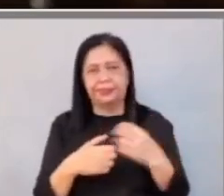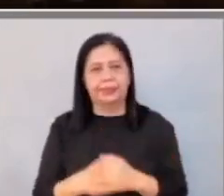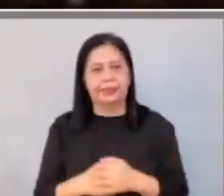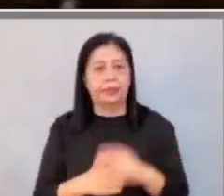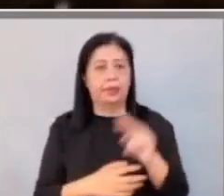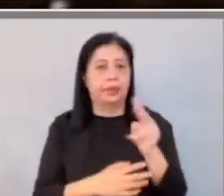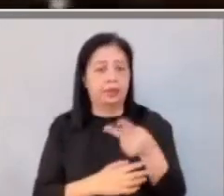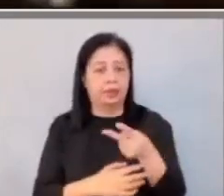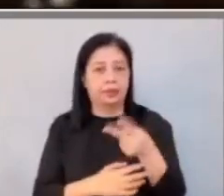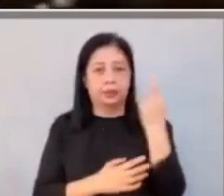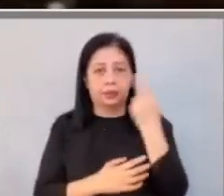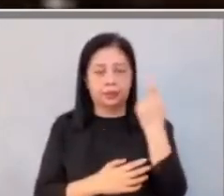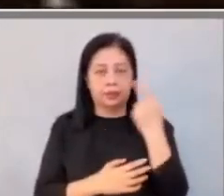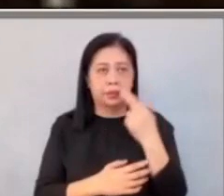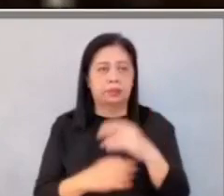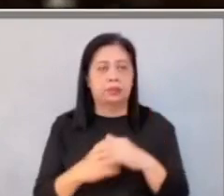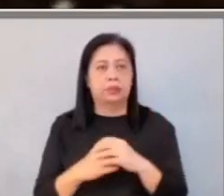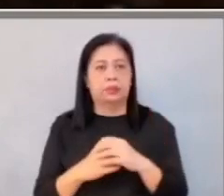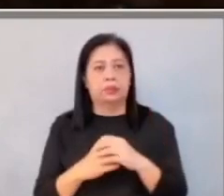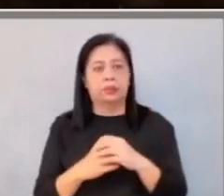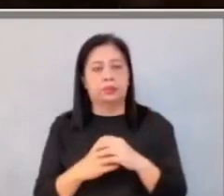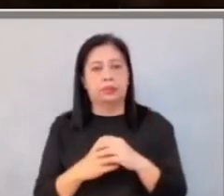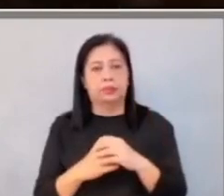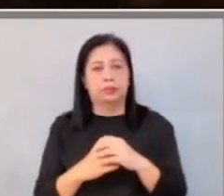ay dahil